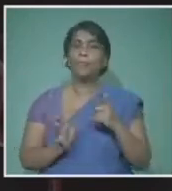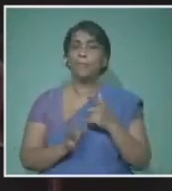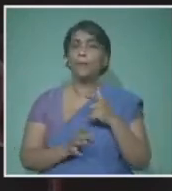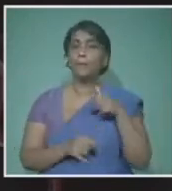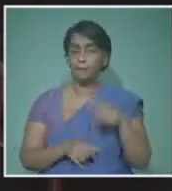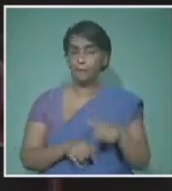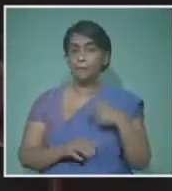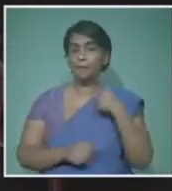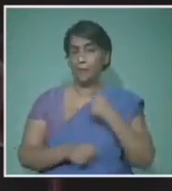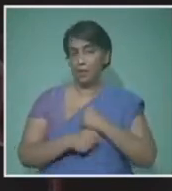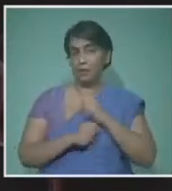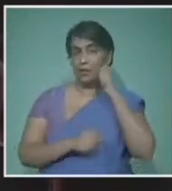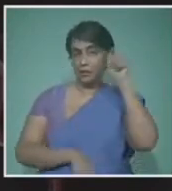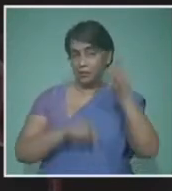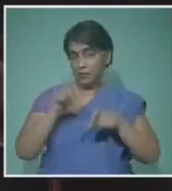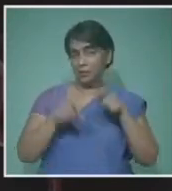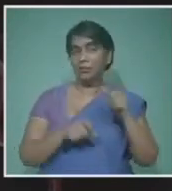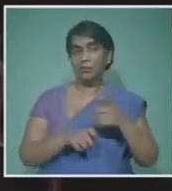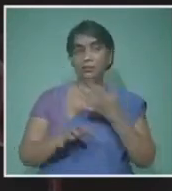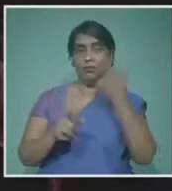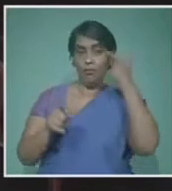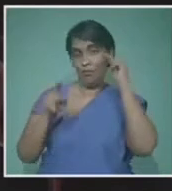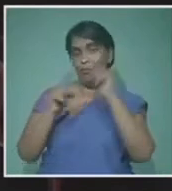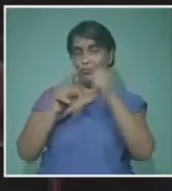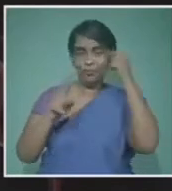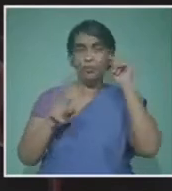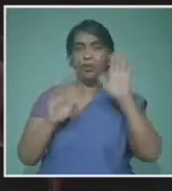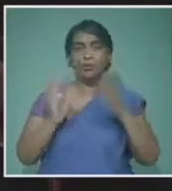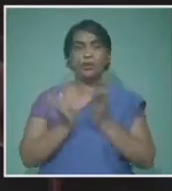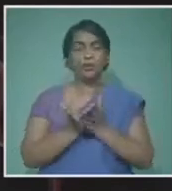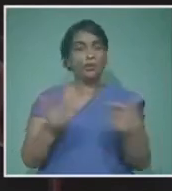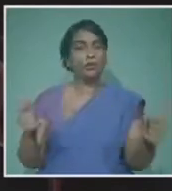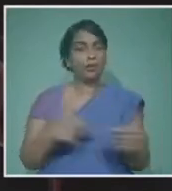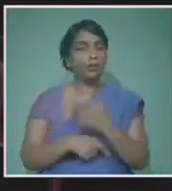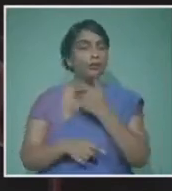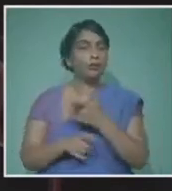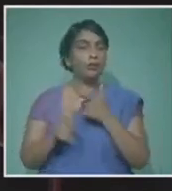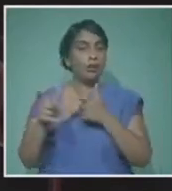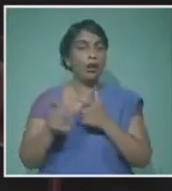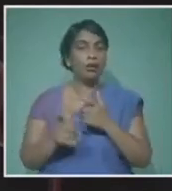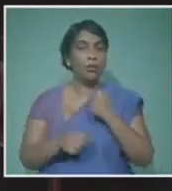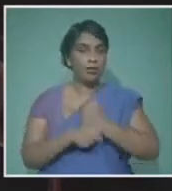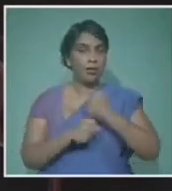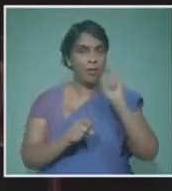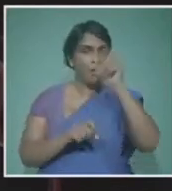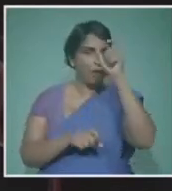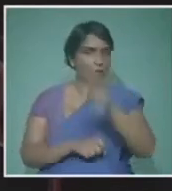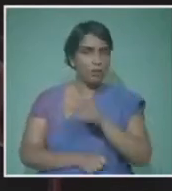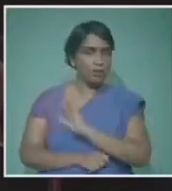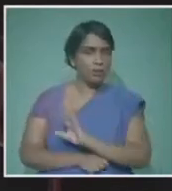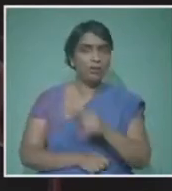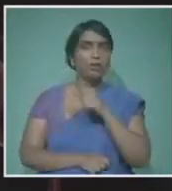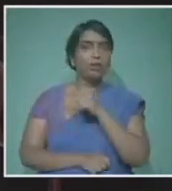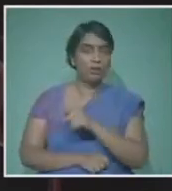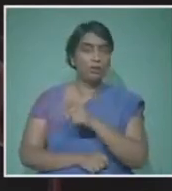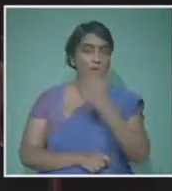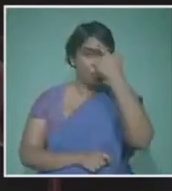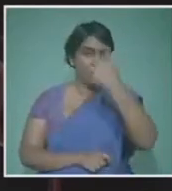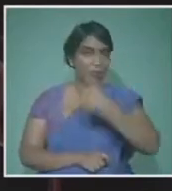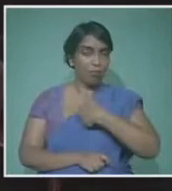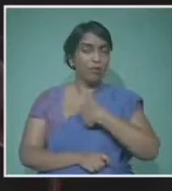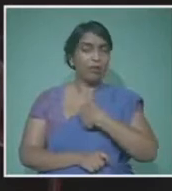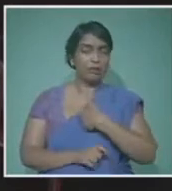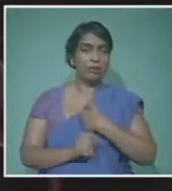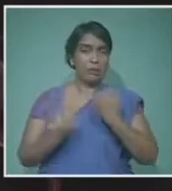දැන් මේ රජ නිලධාරින්ගේ පැමිණිලි පිළිබඳව. හැබැයි එවන්ගාඩ් කියන්නේ රජ නිලධාරියෙක් නෙවෙයි. එනිසා ඔහුටම ඔහු මට ගොනු කර තිබෙන චෝදනාවන්